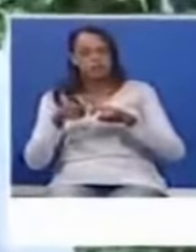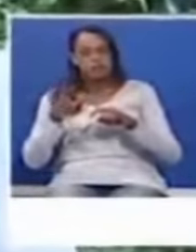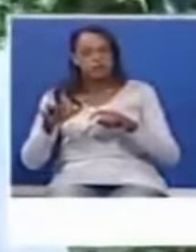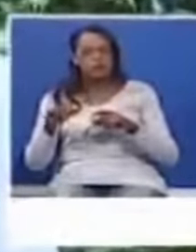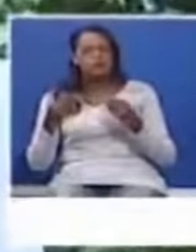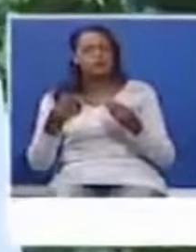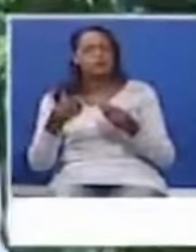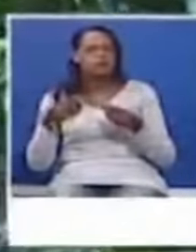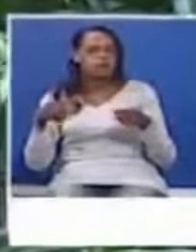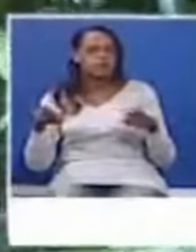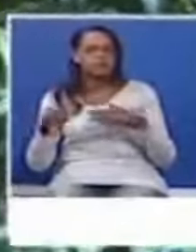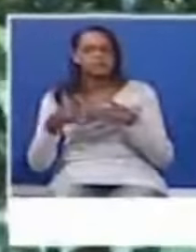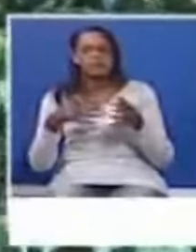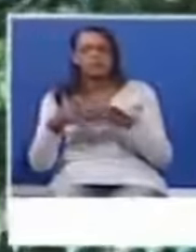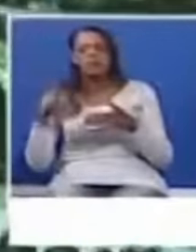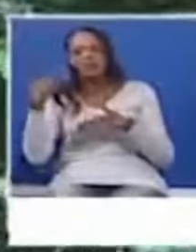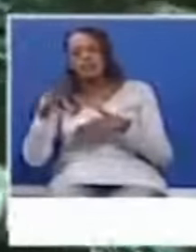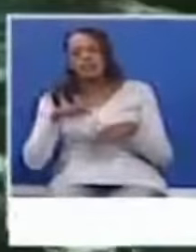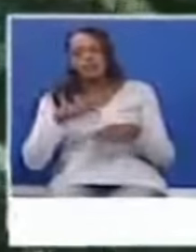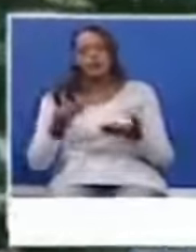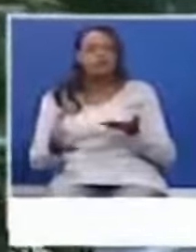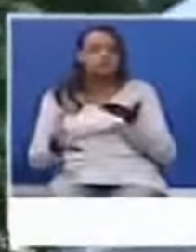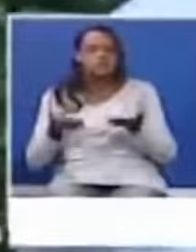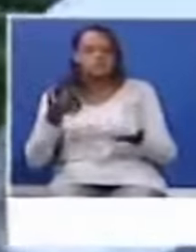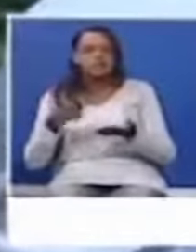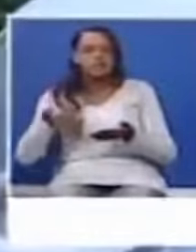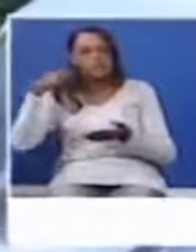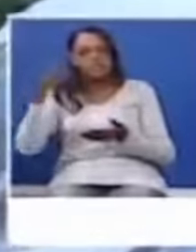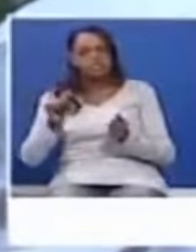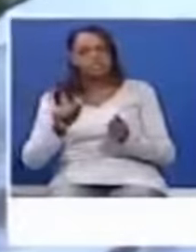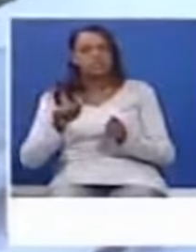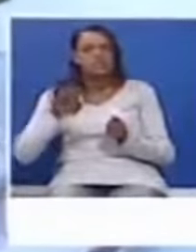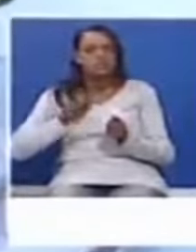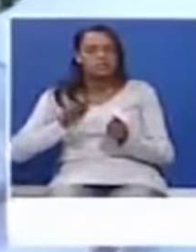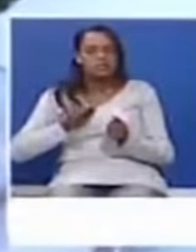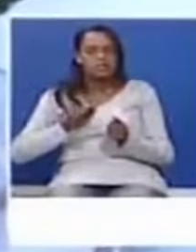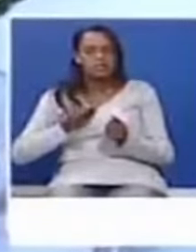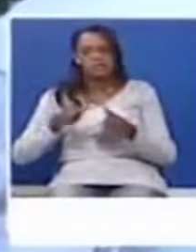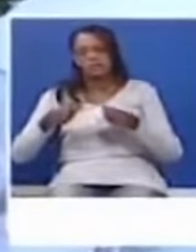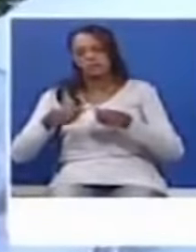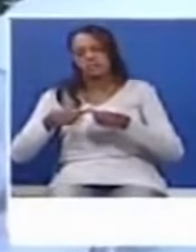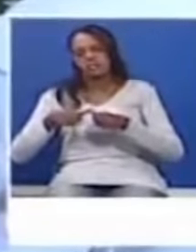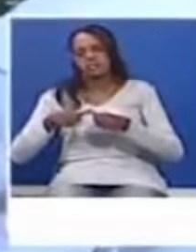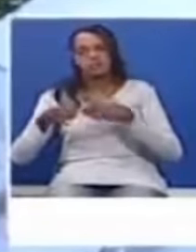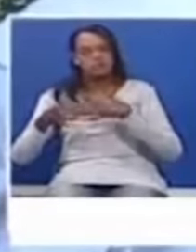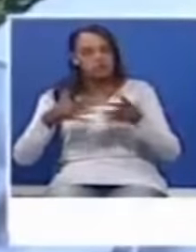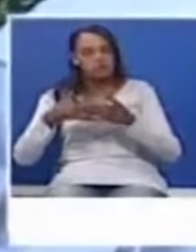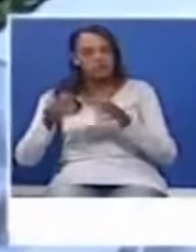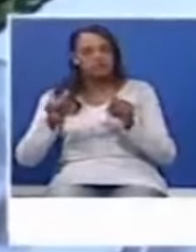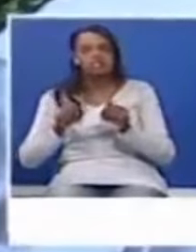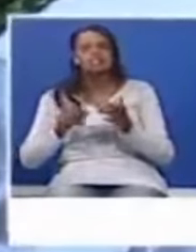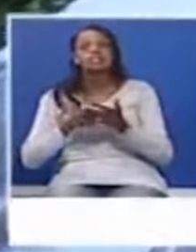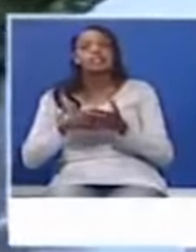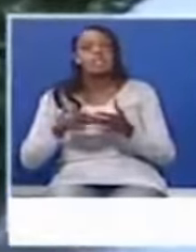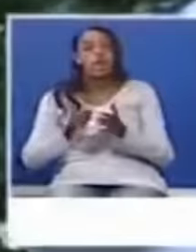እንታይ ዓይነት ስራሕ ዓሚመን ኣለዋ ዝግምግማሉን ኣብ መጻኢ ከዓ መብፃእን ዝሕድሳሉን ዕለት ስለዚ ንስለ ምብዓል ዘይኮነስ